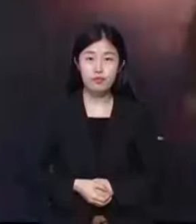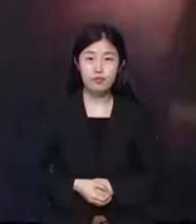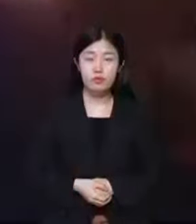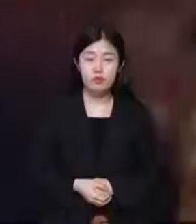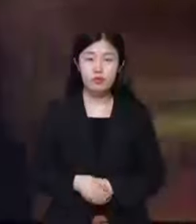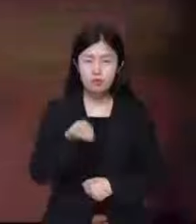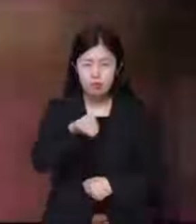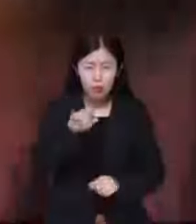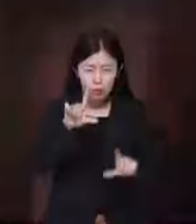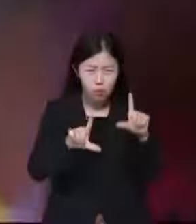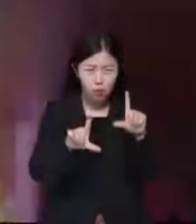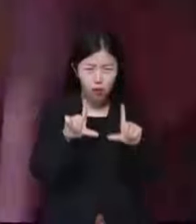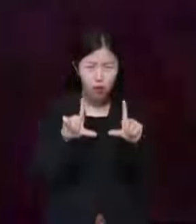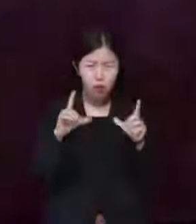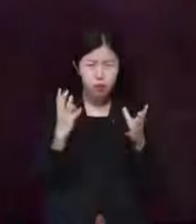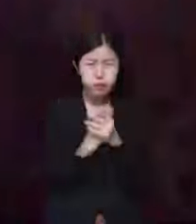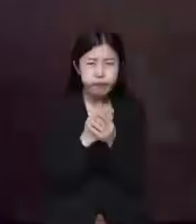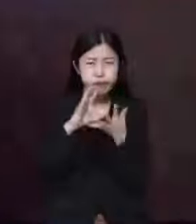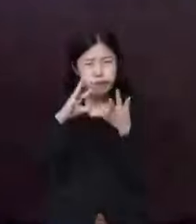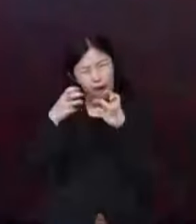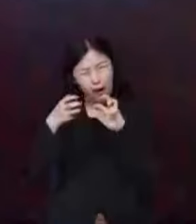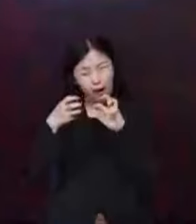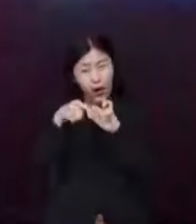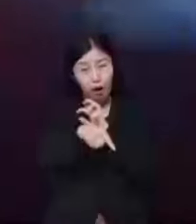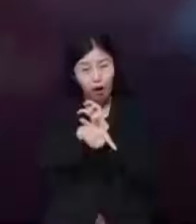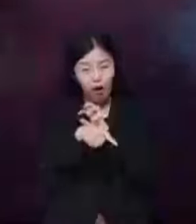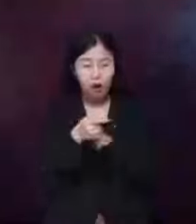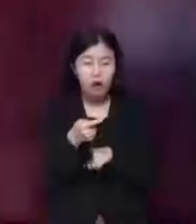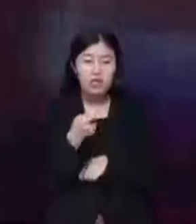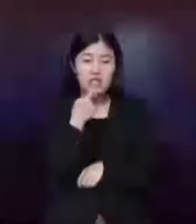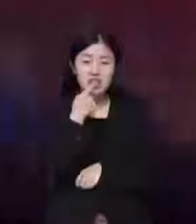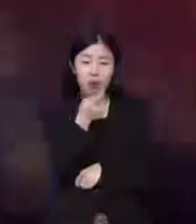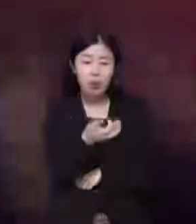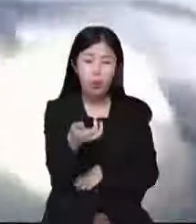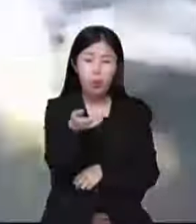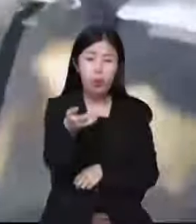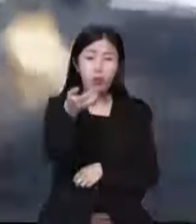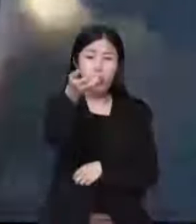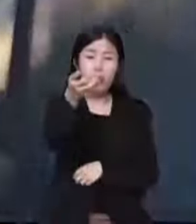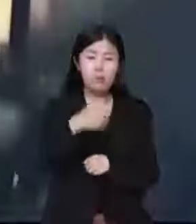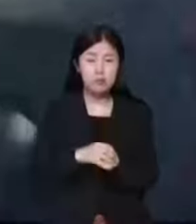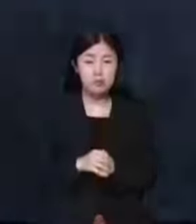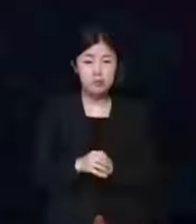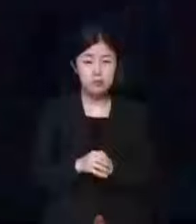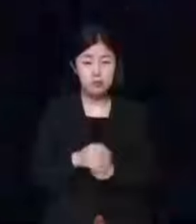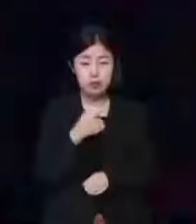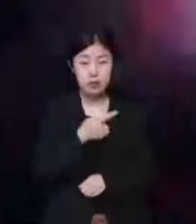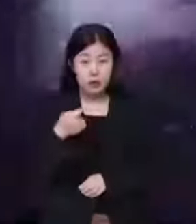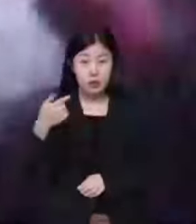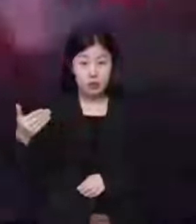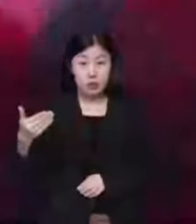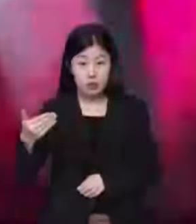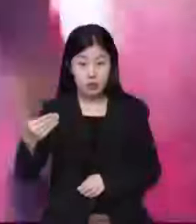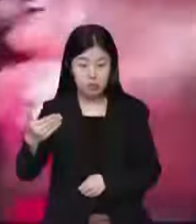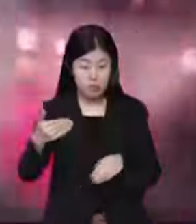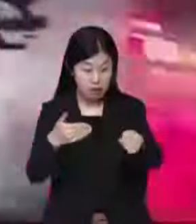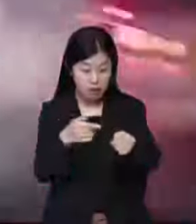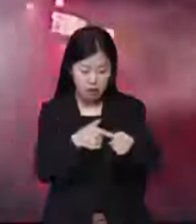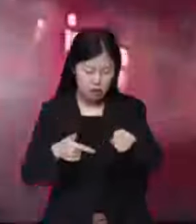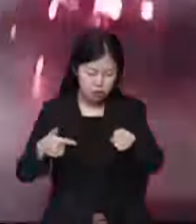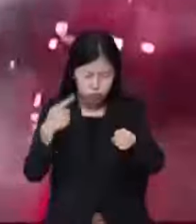형체를 알아보기 힘들 정도로 찌그러진 차량 위로 희뿌연 연기가 피어오릅니다. 소방대원들은 불이 난 차량을 이리저리